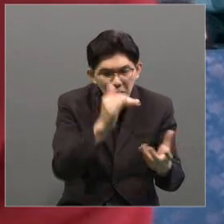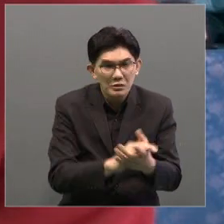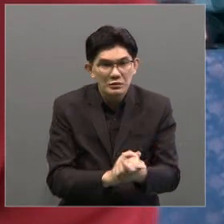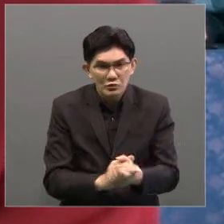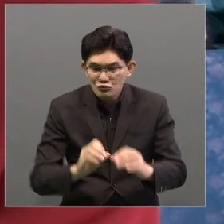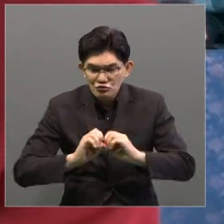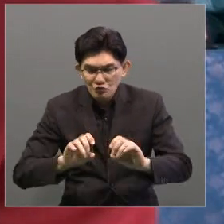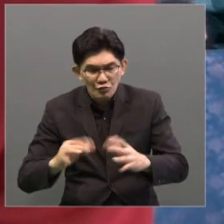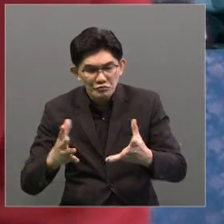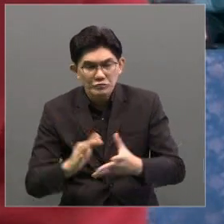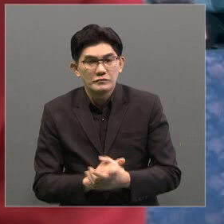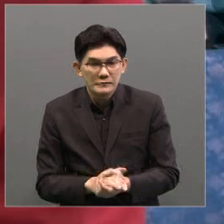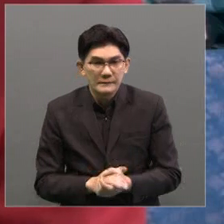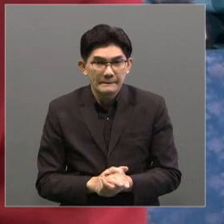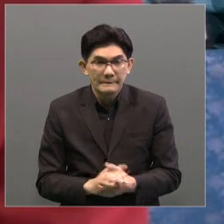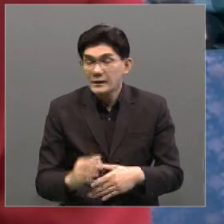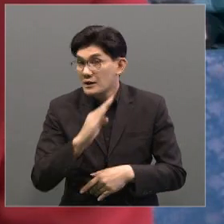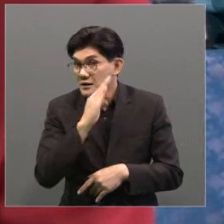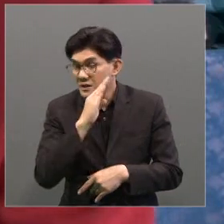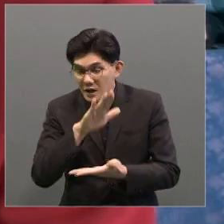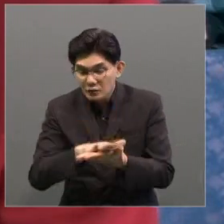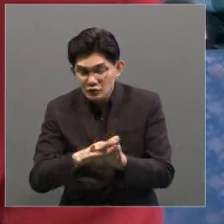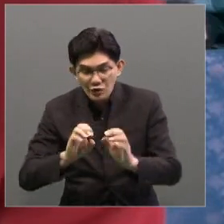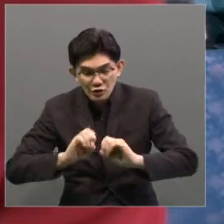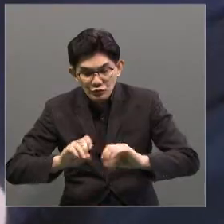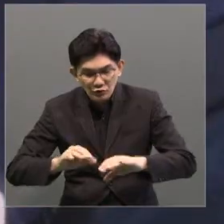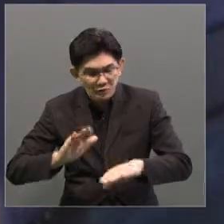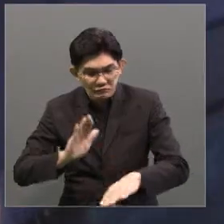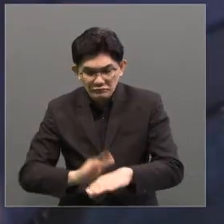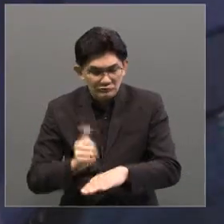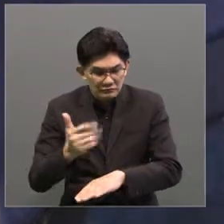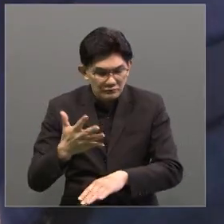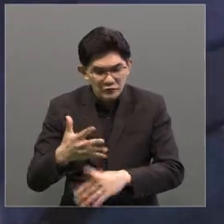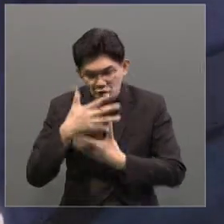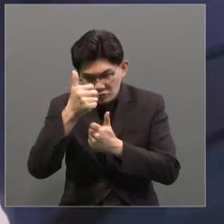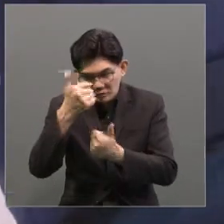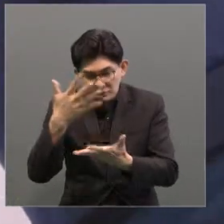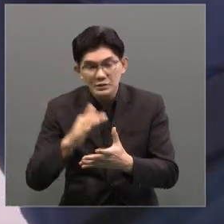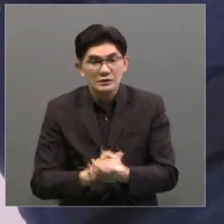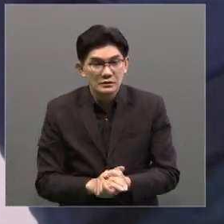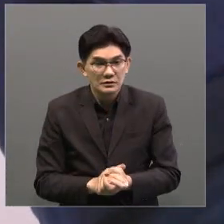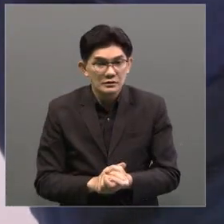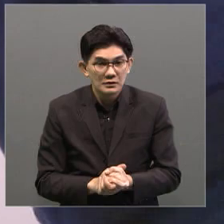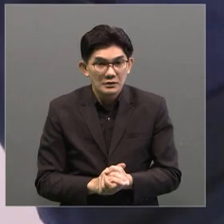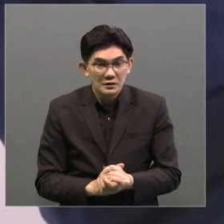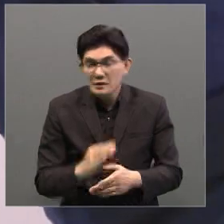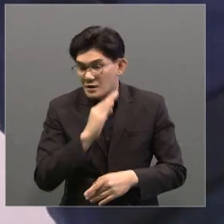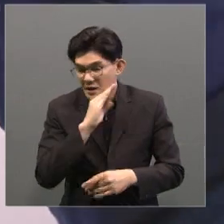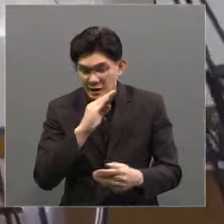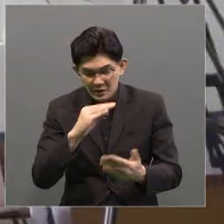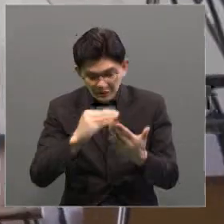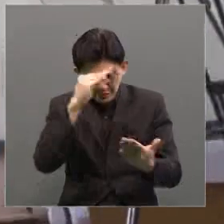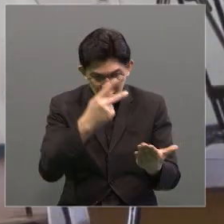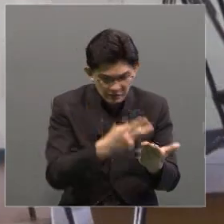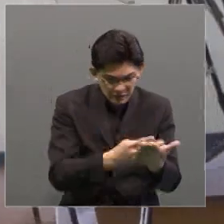ขาดครูถ้าโรงเรียนไม่มีครูที่มีความสนใจตรงนี้นี่นักเรียนถึงแม้จะเรียนเก่งแต่ว่าเขา